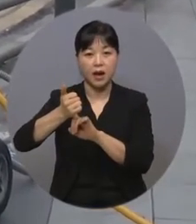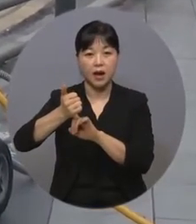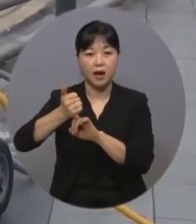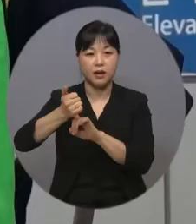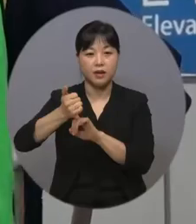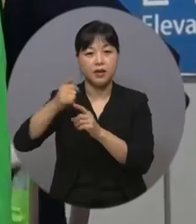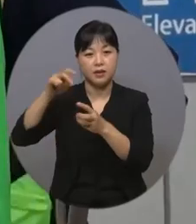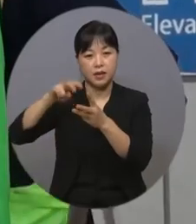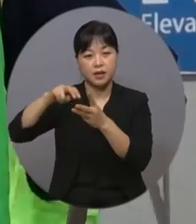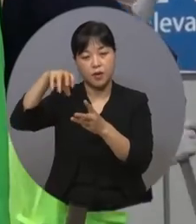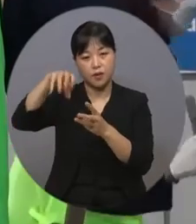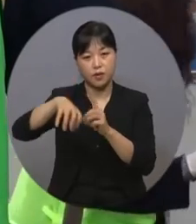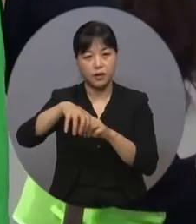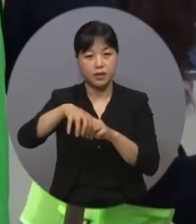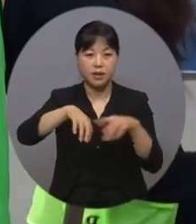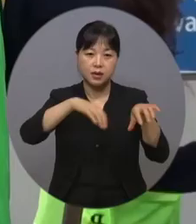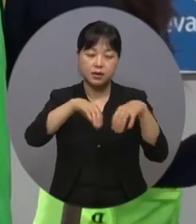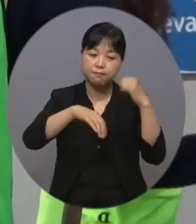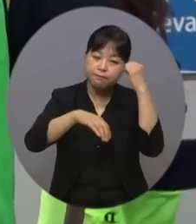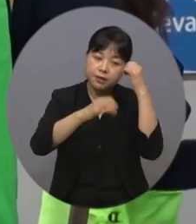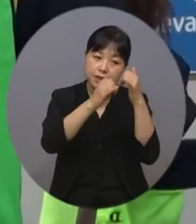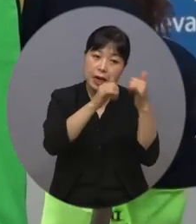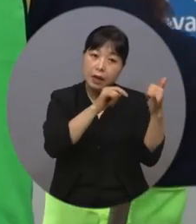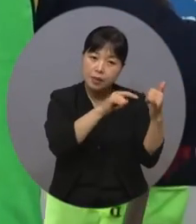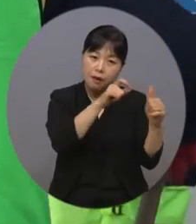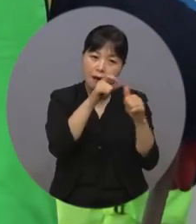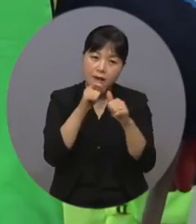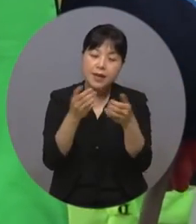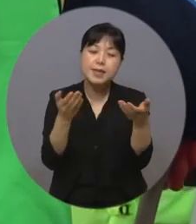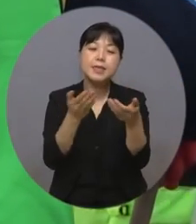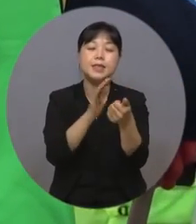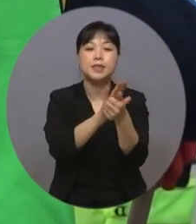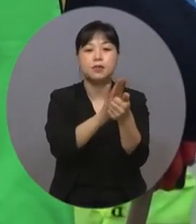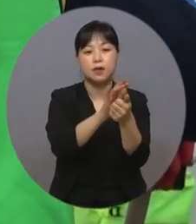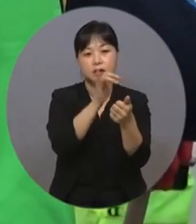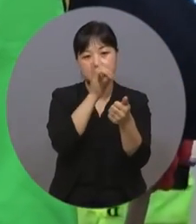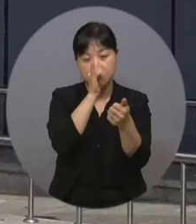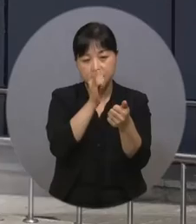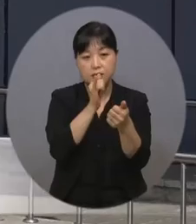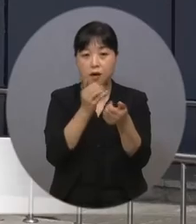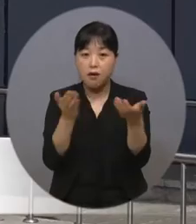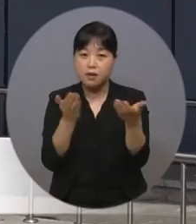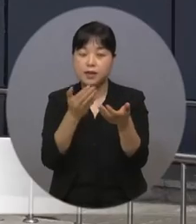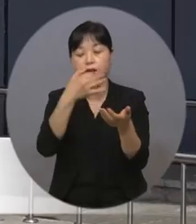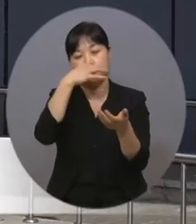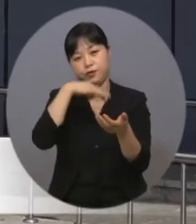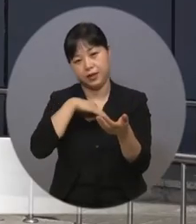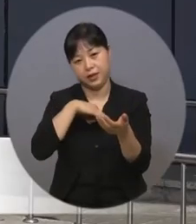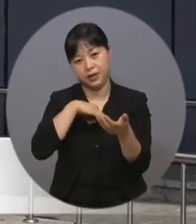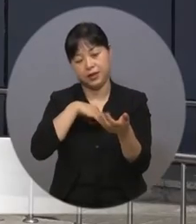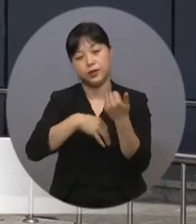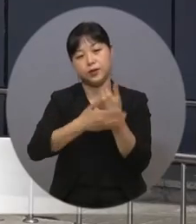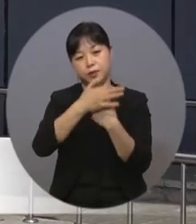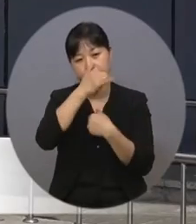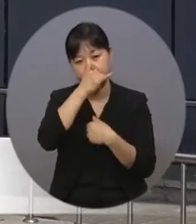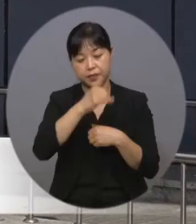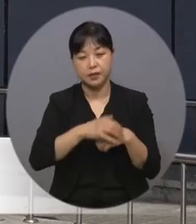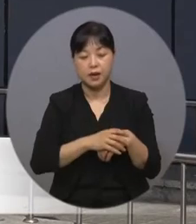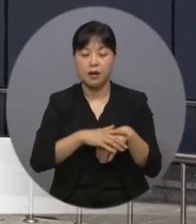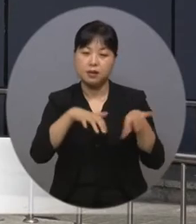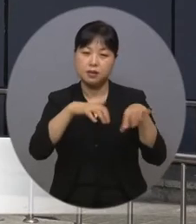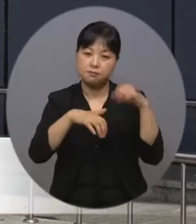지속 가능한 일자리 제공 기회 증가로 업무 시너지 효과를 기대할 수 있습니다. 우리 노숙인들이